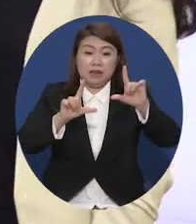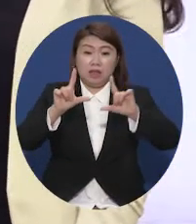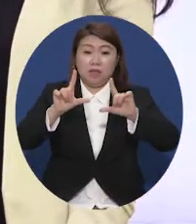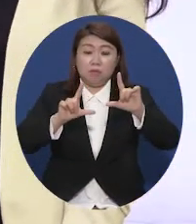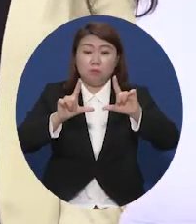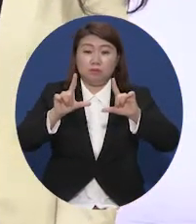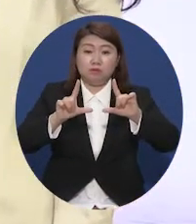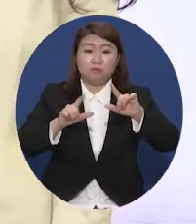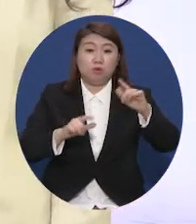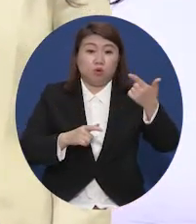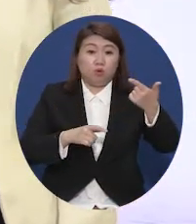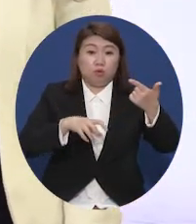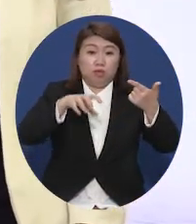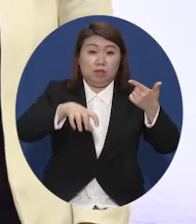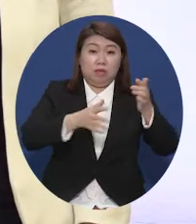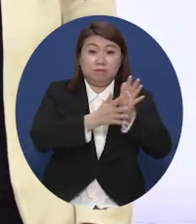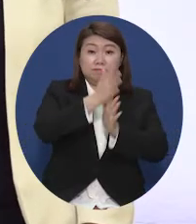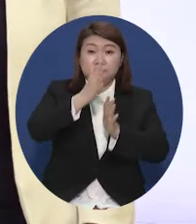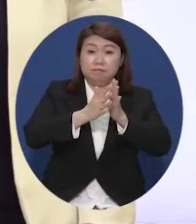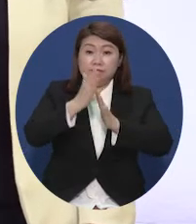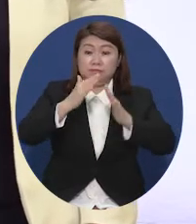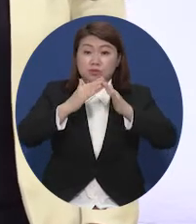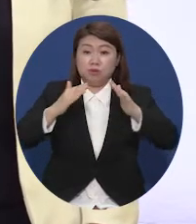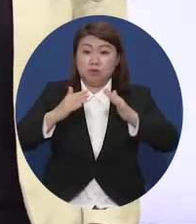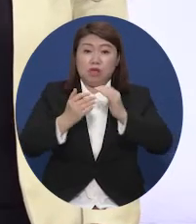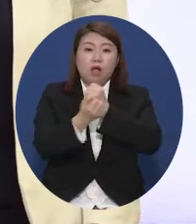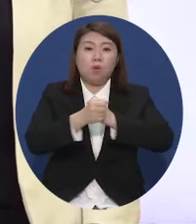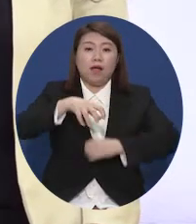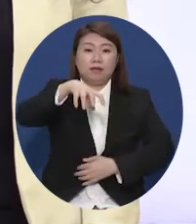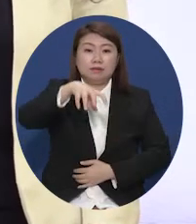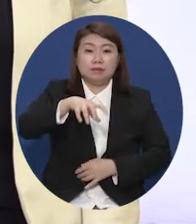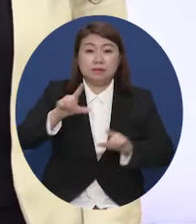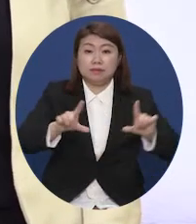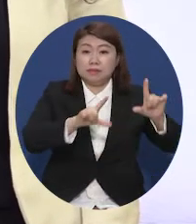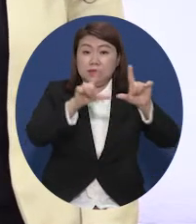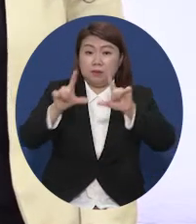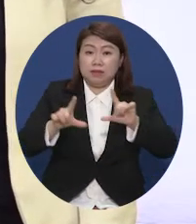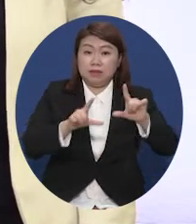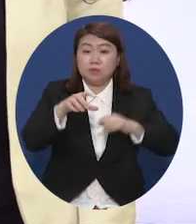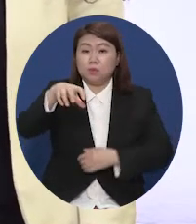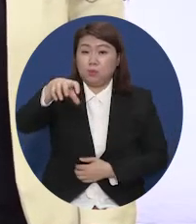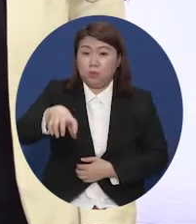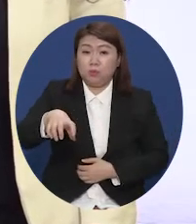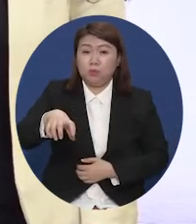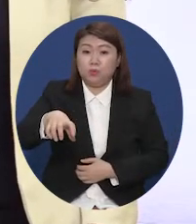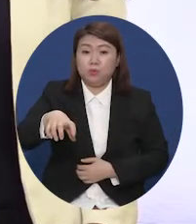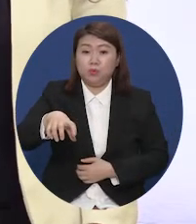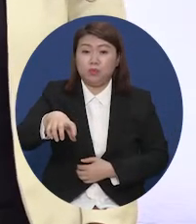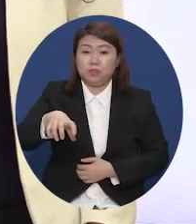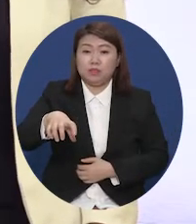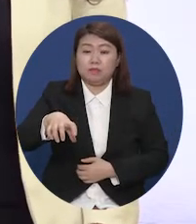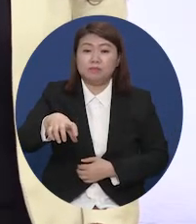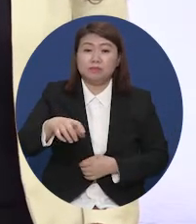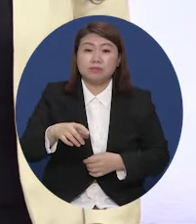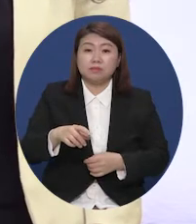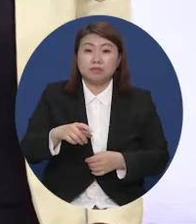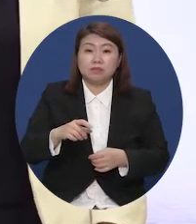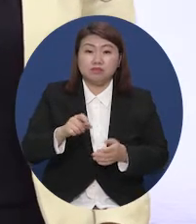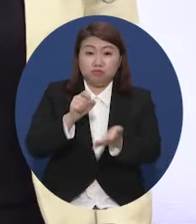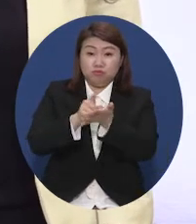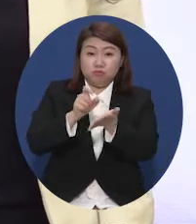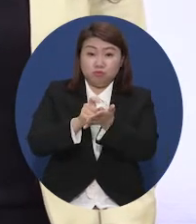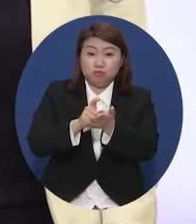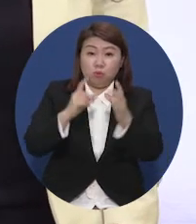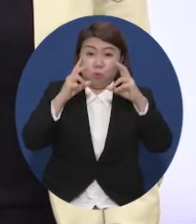6개의 신전과 광장 그리고 아크로폴리스라고 불리는 생활공관 그리고 구기장 등으로